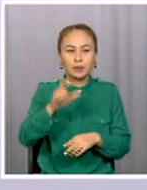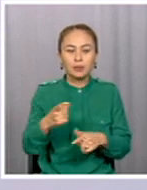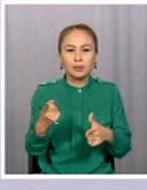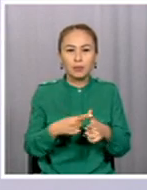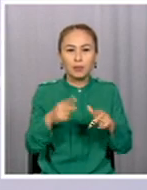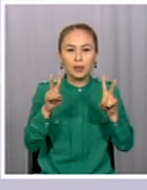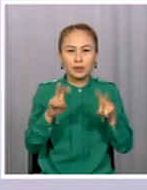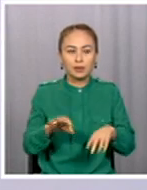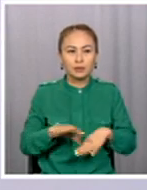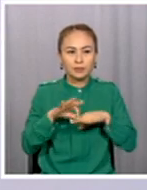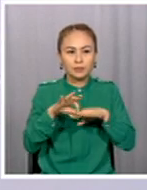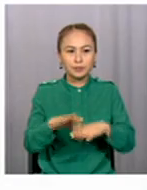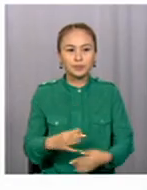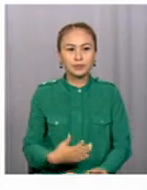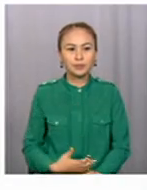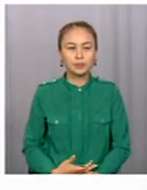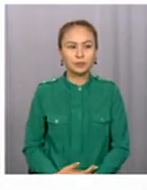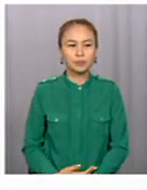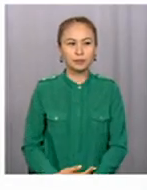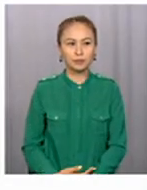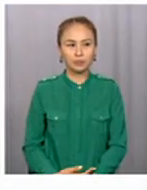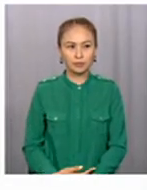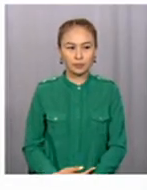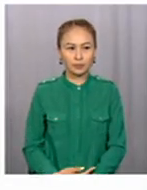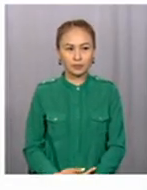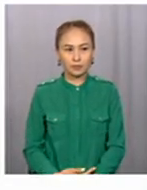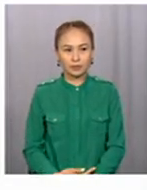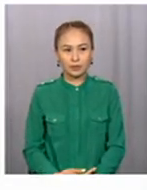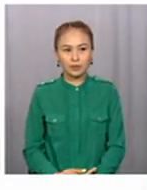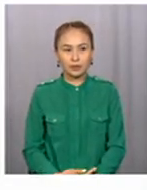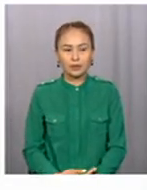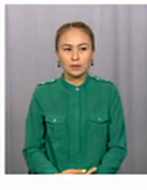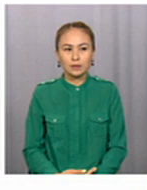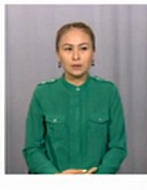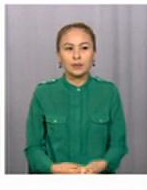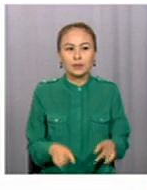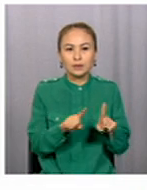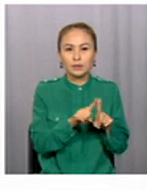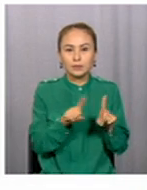диаграмма пайдаланылады. Келесі – сызықтық диаграмма.